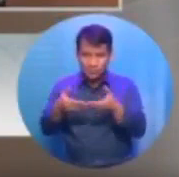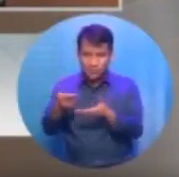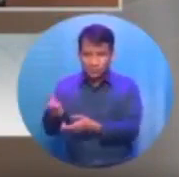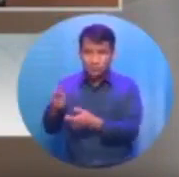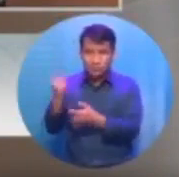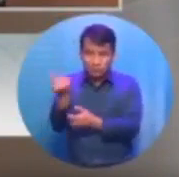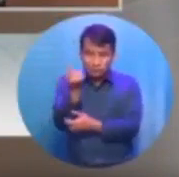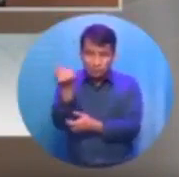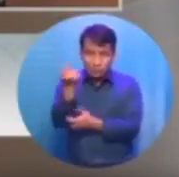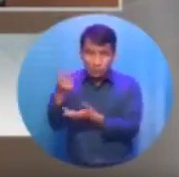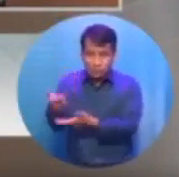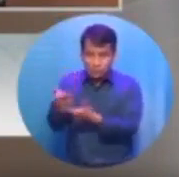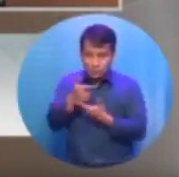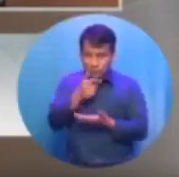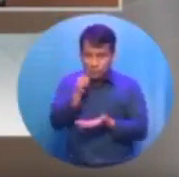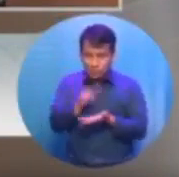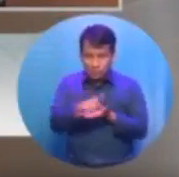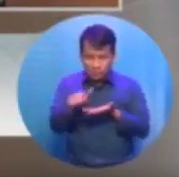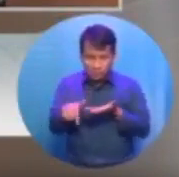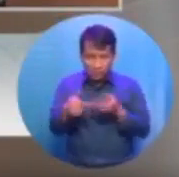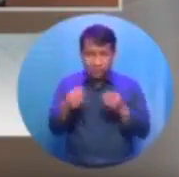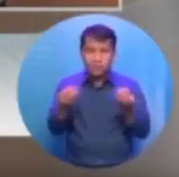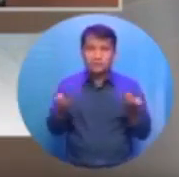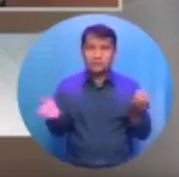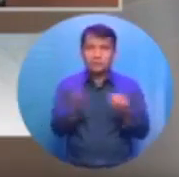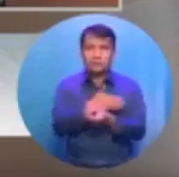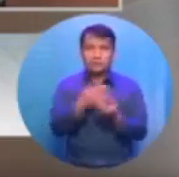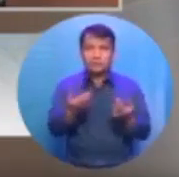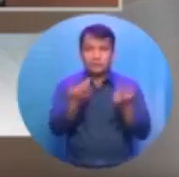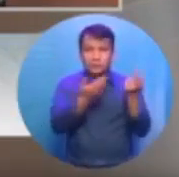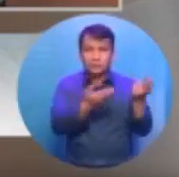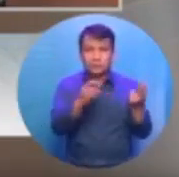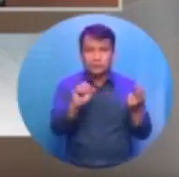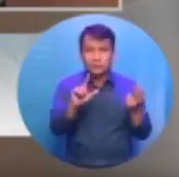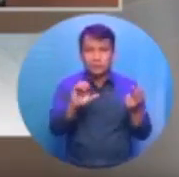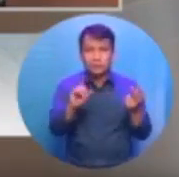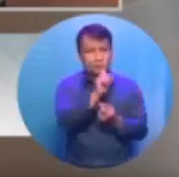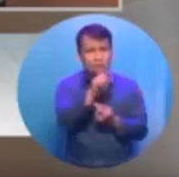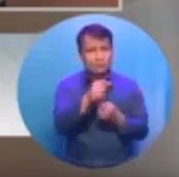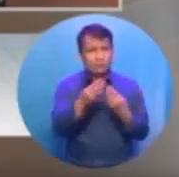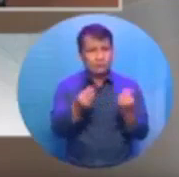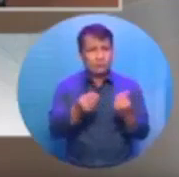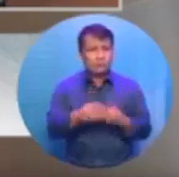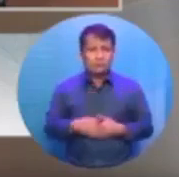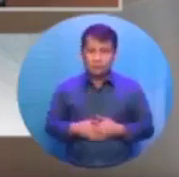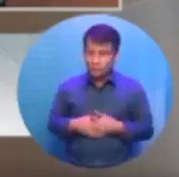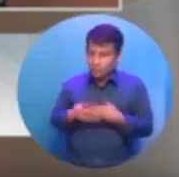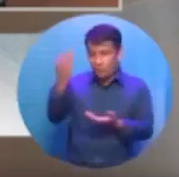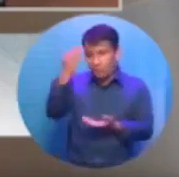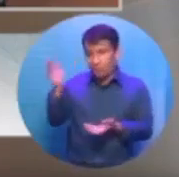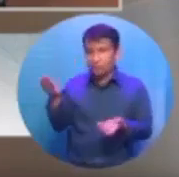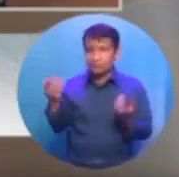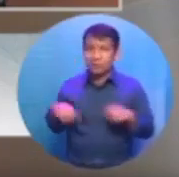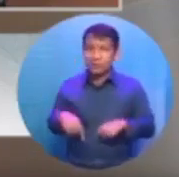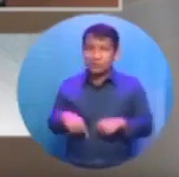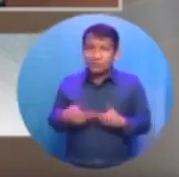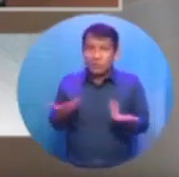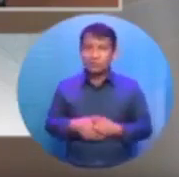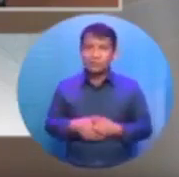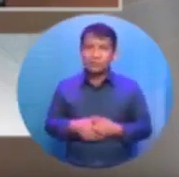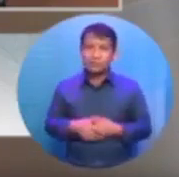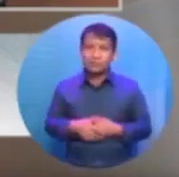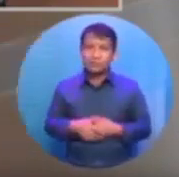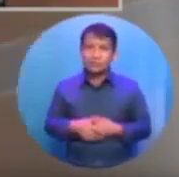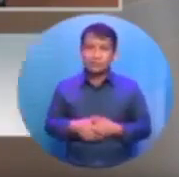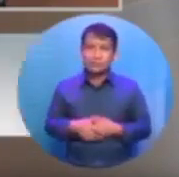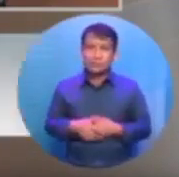na kayo ma-inquest ay agad-agad dismissal sa resolusyon. Ano bang ginawa niyong magic? Wala po, sir. Wala kami ginagawa.